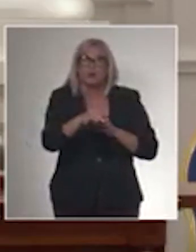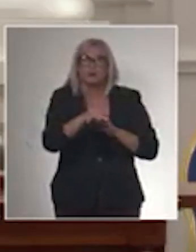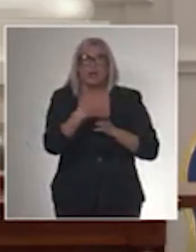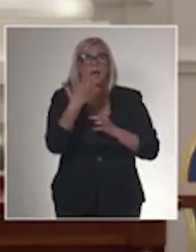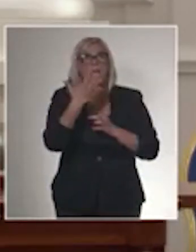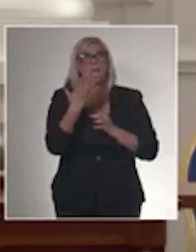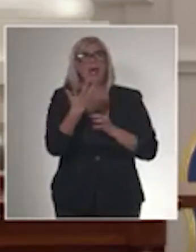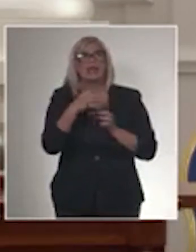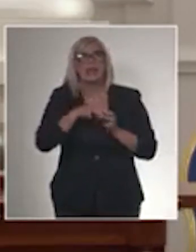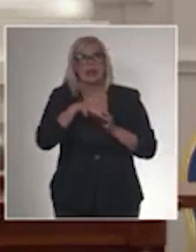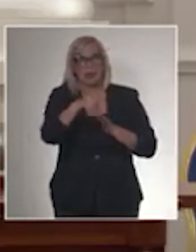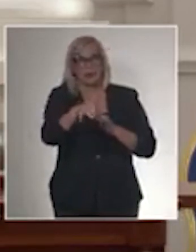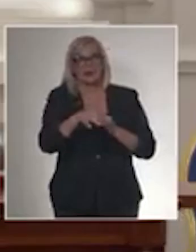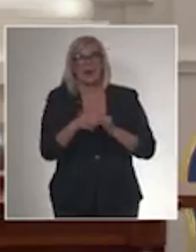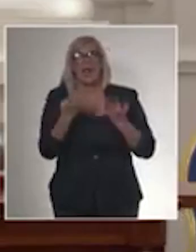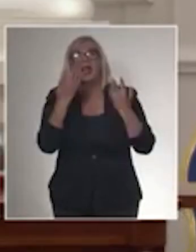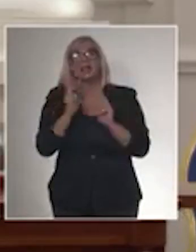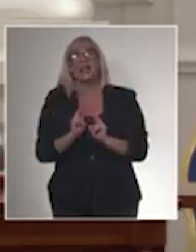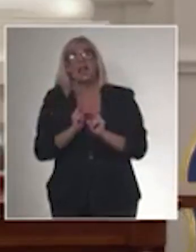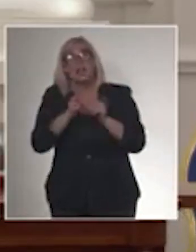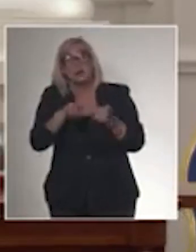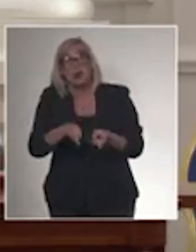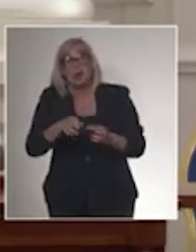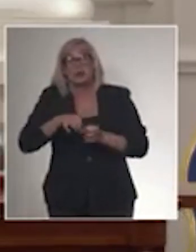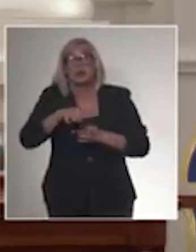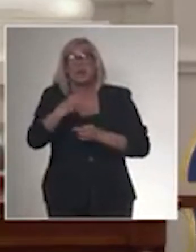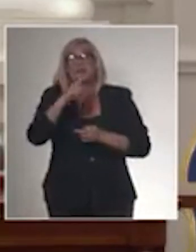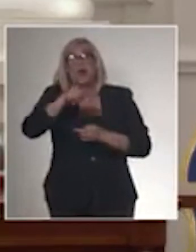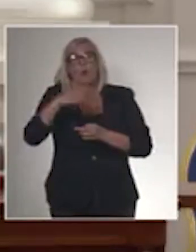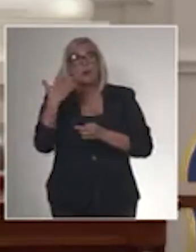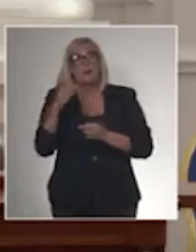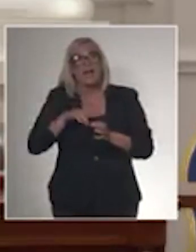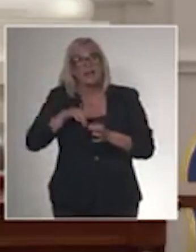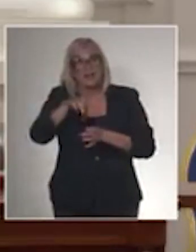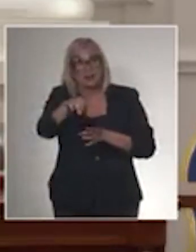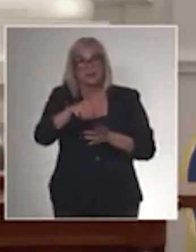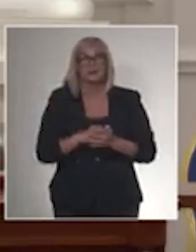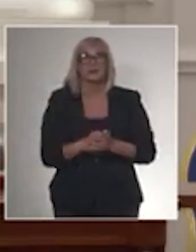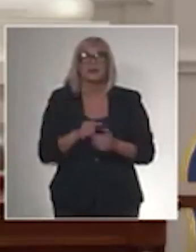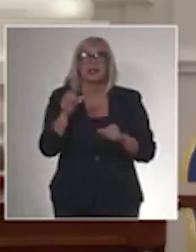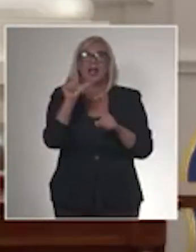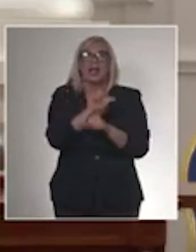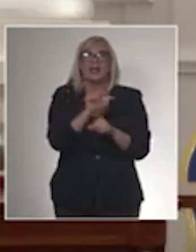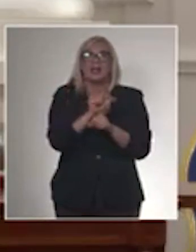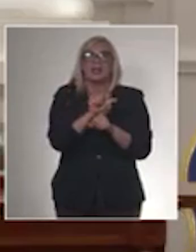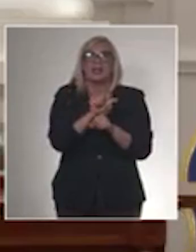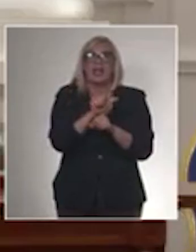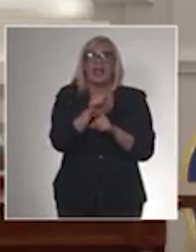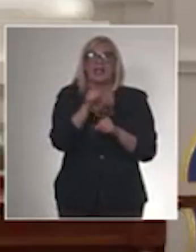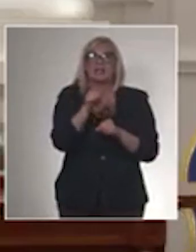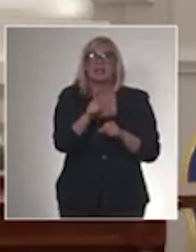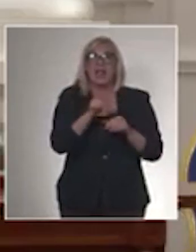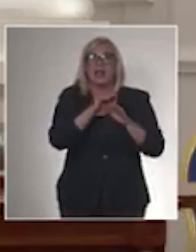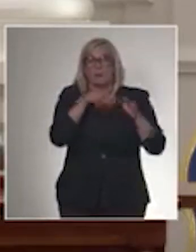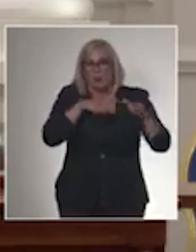5 километри. 9 мостови со должина од 2,5 километри. 11 потпатници,